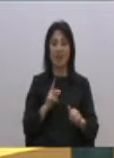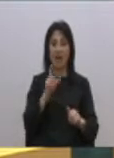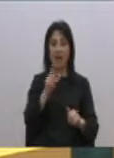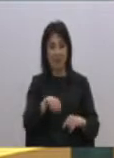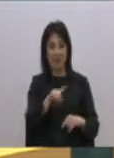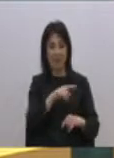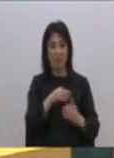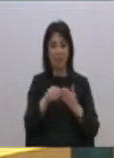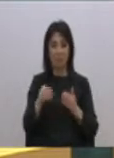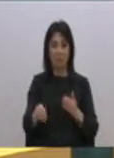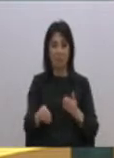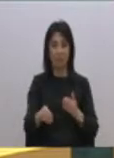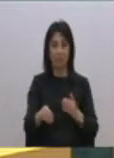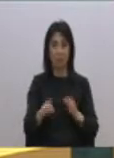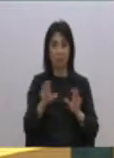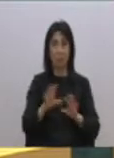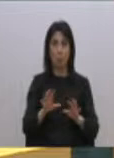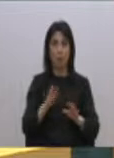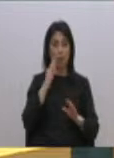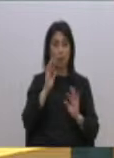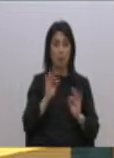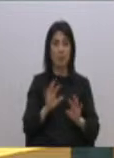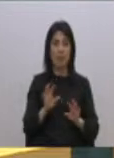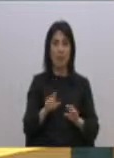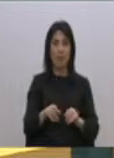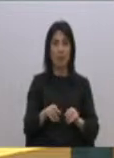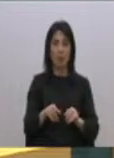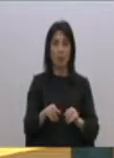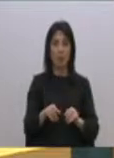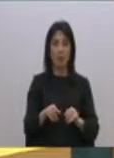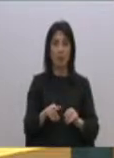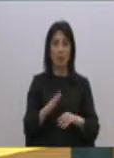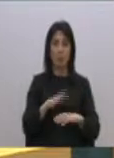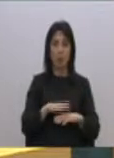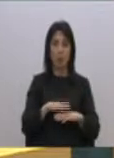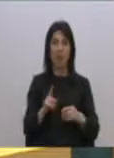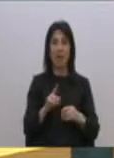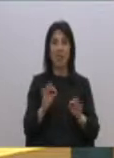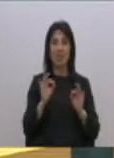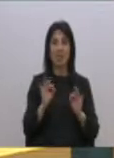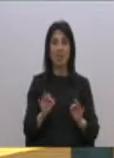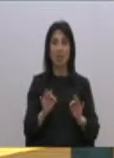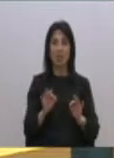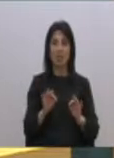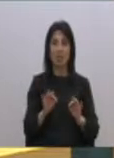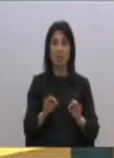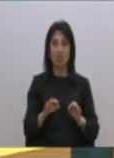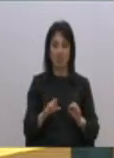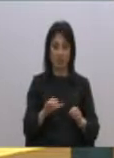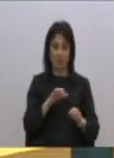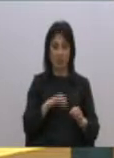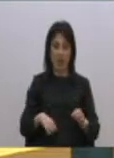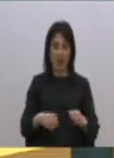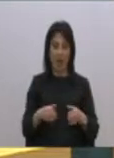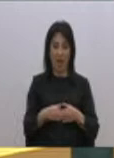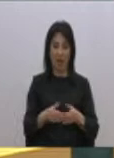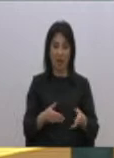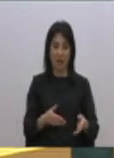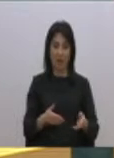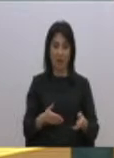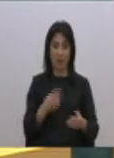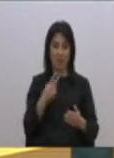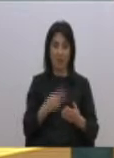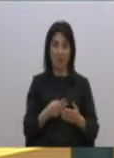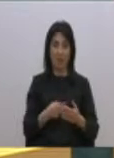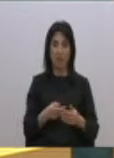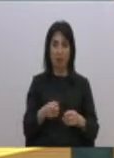ხო, იუსტიციის უკანონოდ, უსამართლოდ მოიქცა ამ კანდიდატის ოპერატივიზმზე და კლან მართვაზე